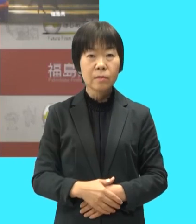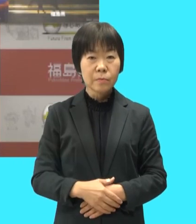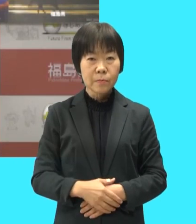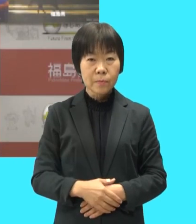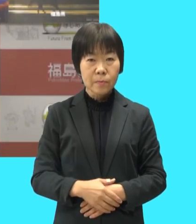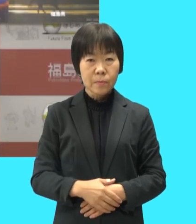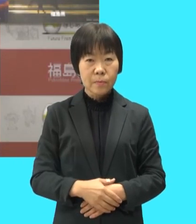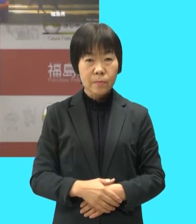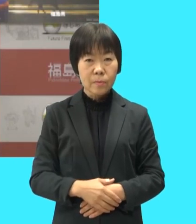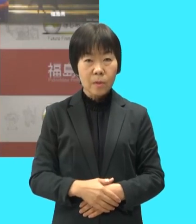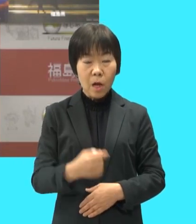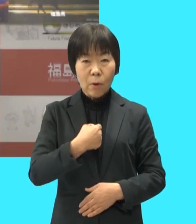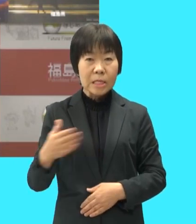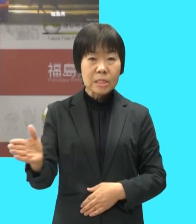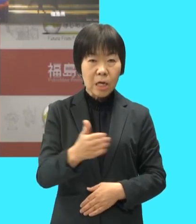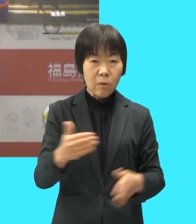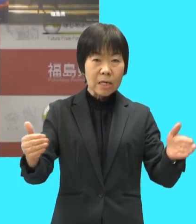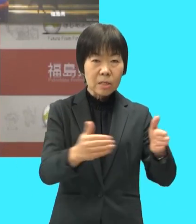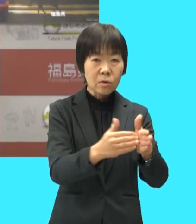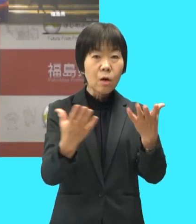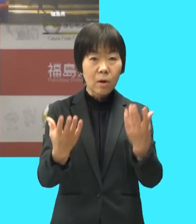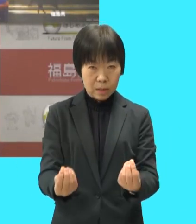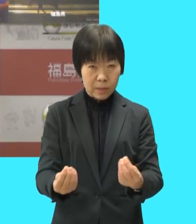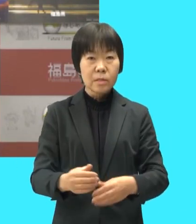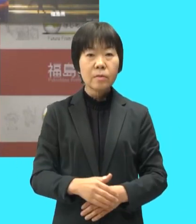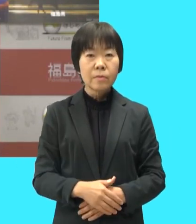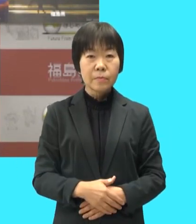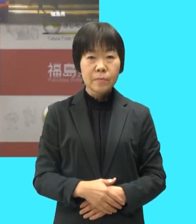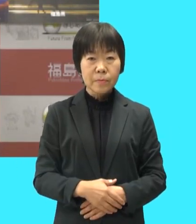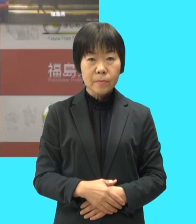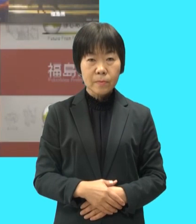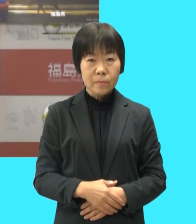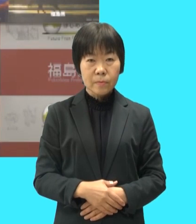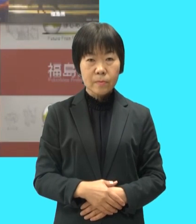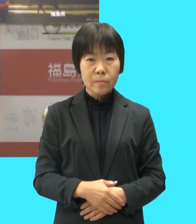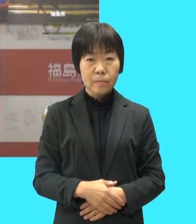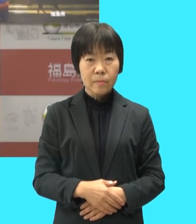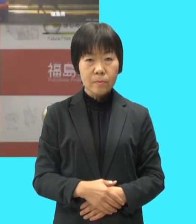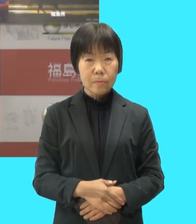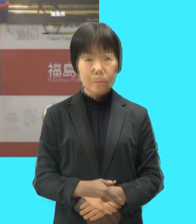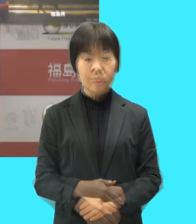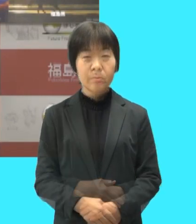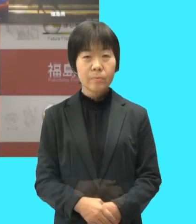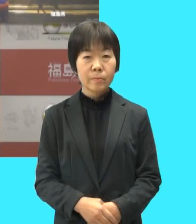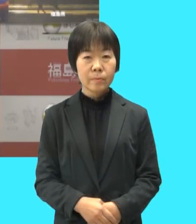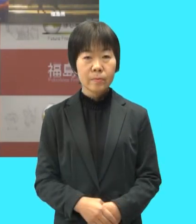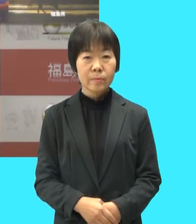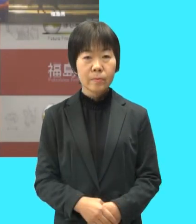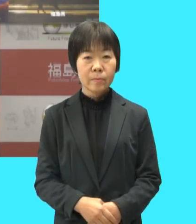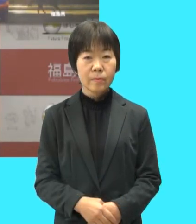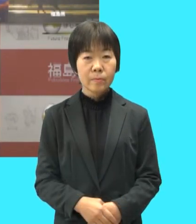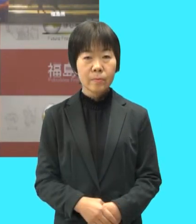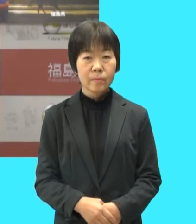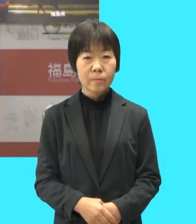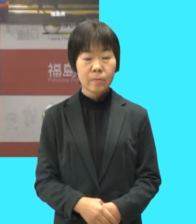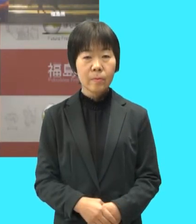。私からは以上であります。 ただいまの発表事項も含めてご質問をお受けします。ご質問のある方は